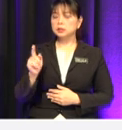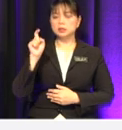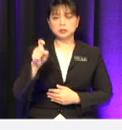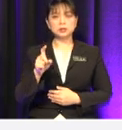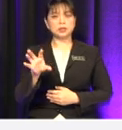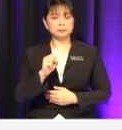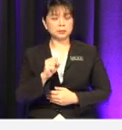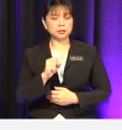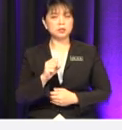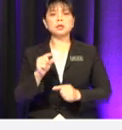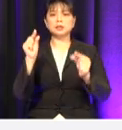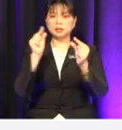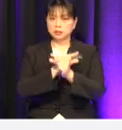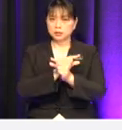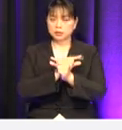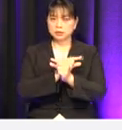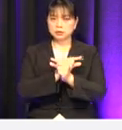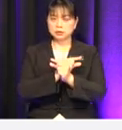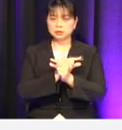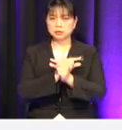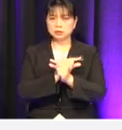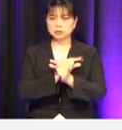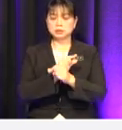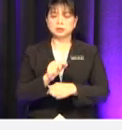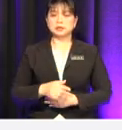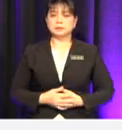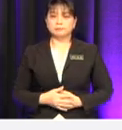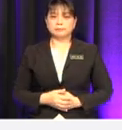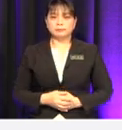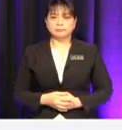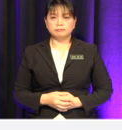yang 10 tadi bukan bilangan pasukan